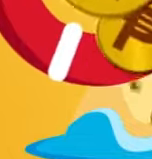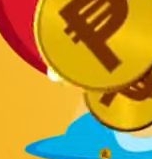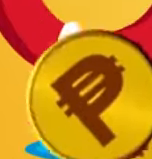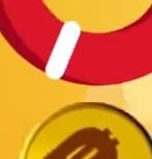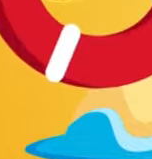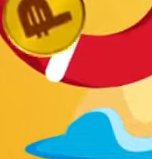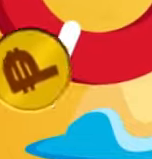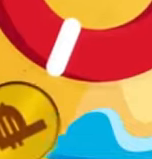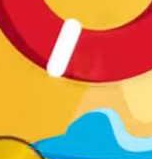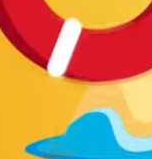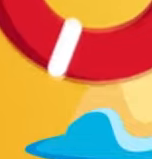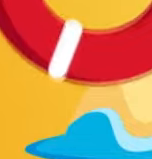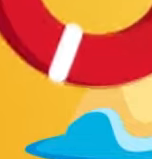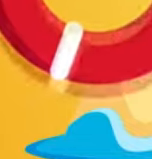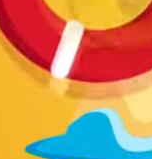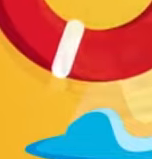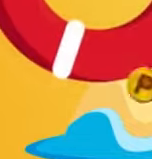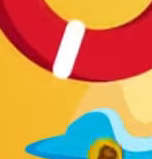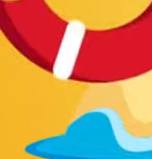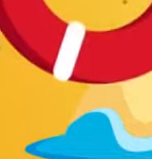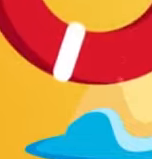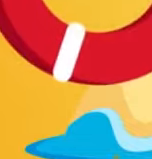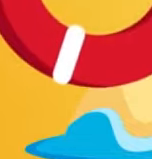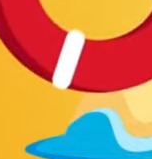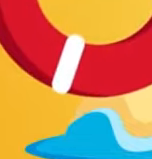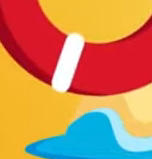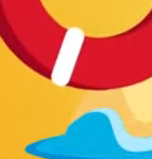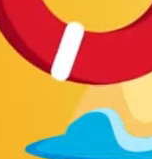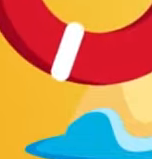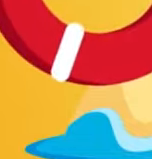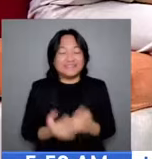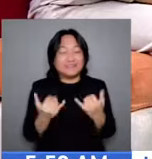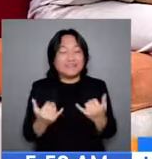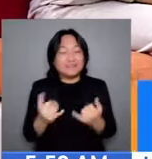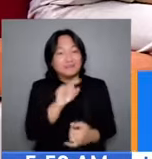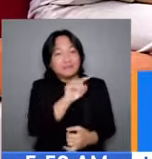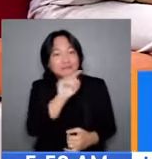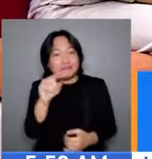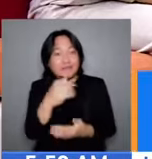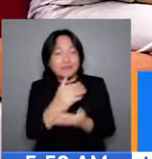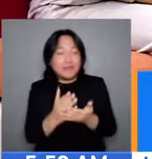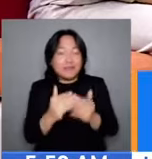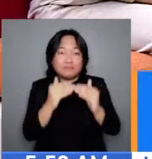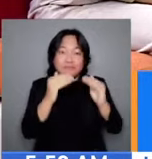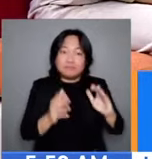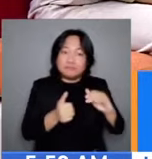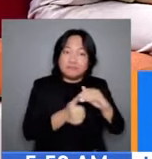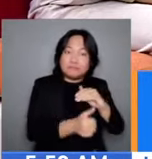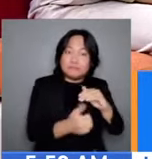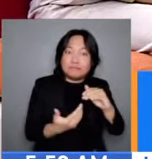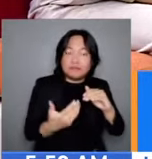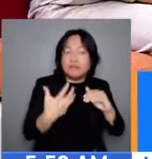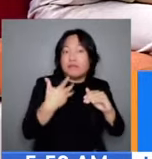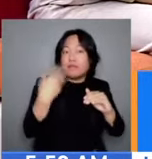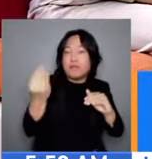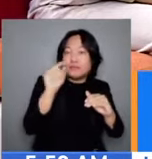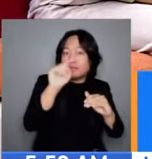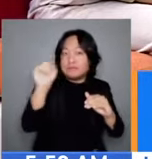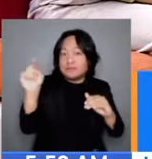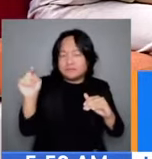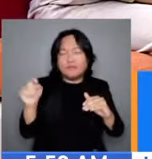At para naman sa mga palisang bahay, pwede nyo pa rin kaming makasama. Live na live rin po tayo sa YouTube channel ng GMA Public